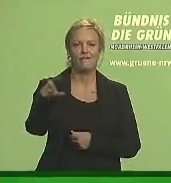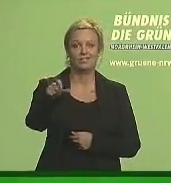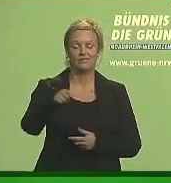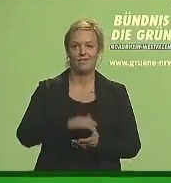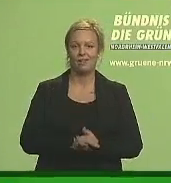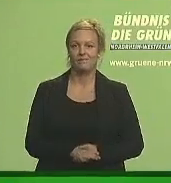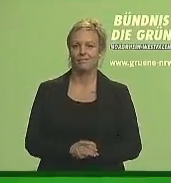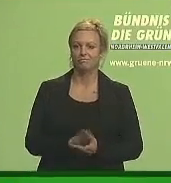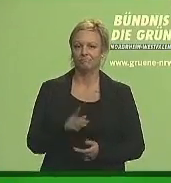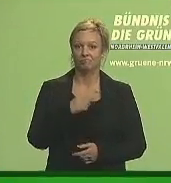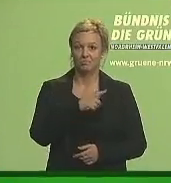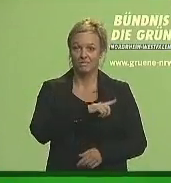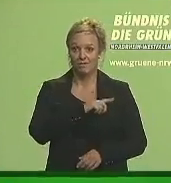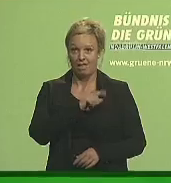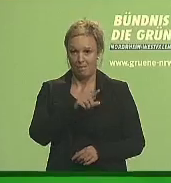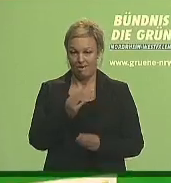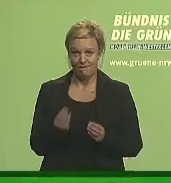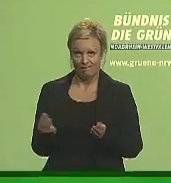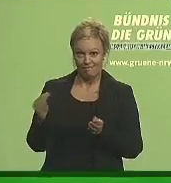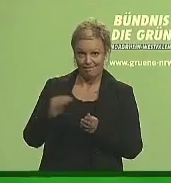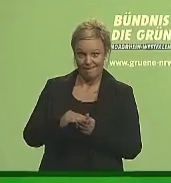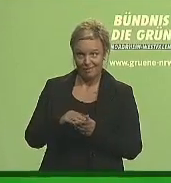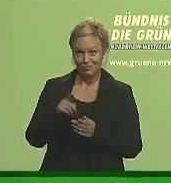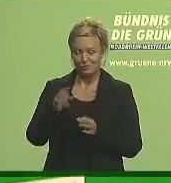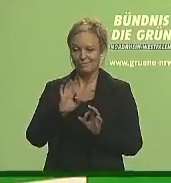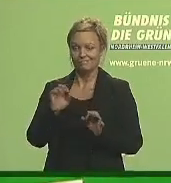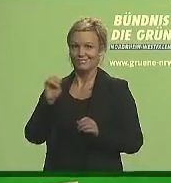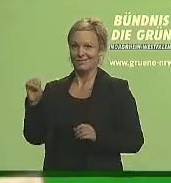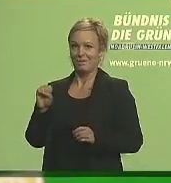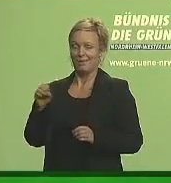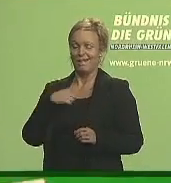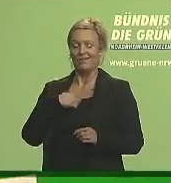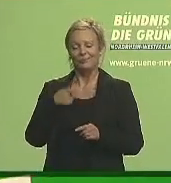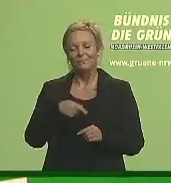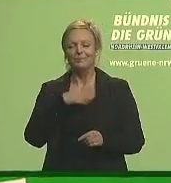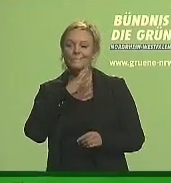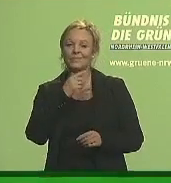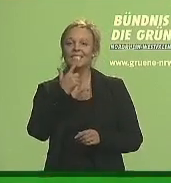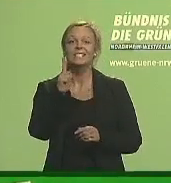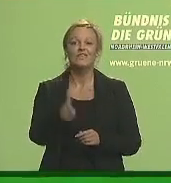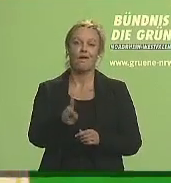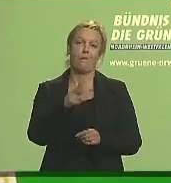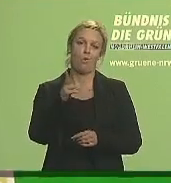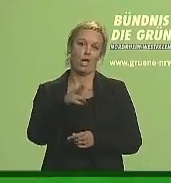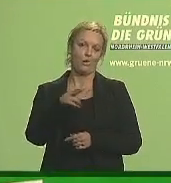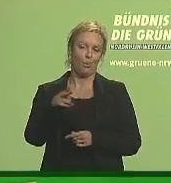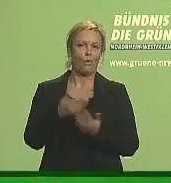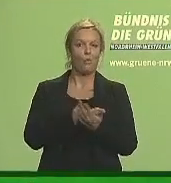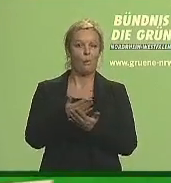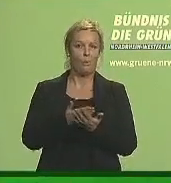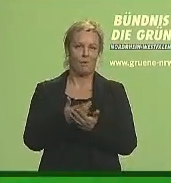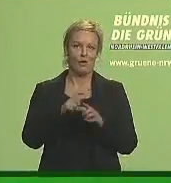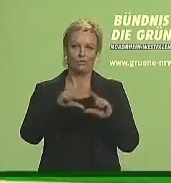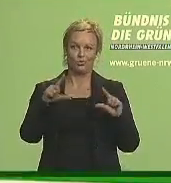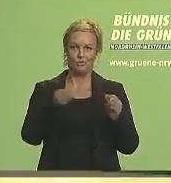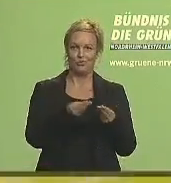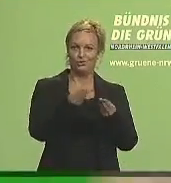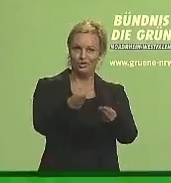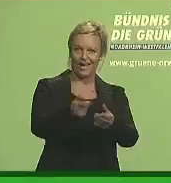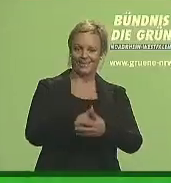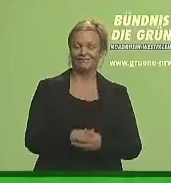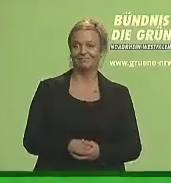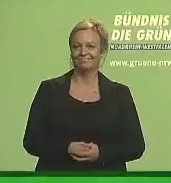aufstockt, könnt ihr noch tollere Seminare machen, aber erstmal über 200 Euro einen Bildungsgutschein. Setzt ihn gut ein.